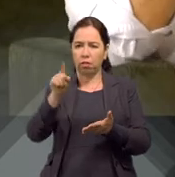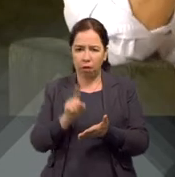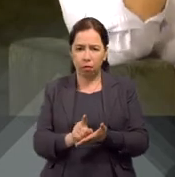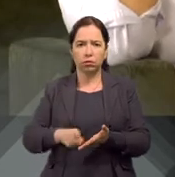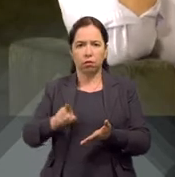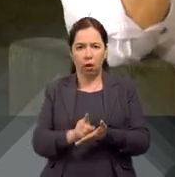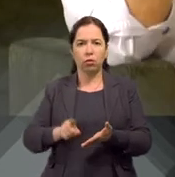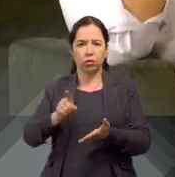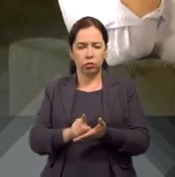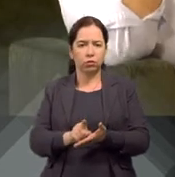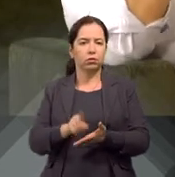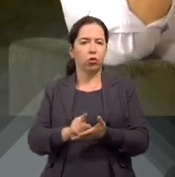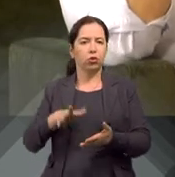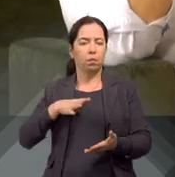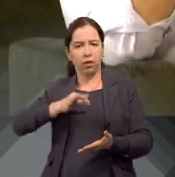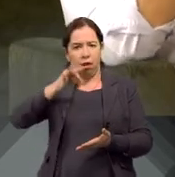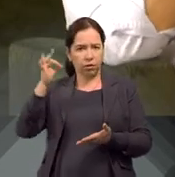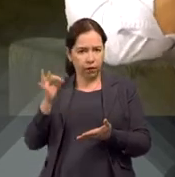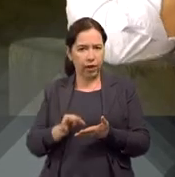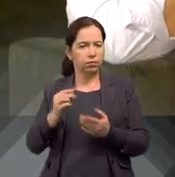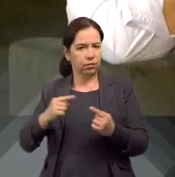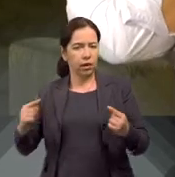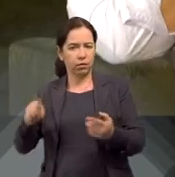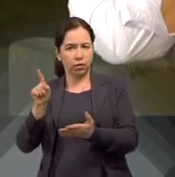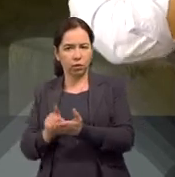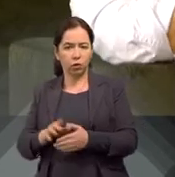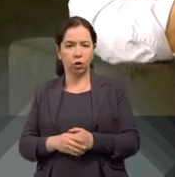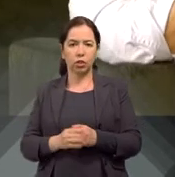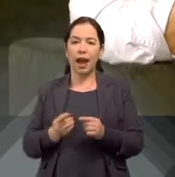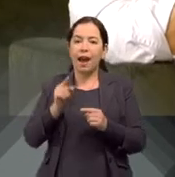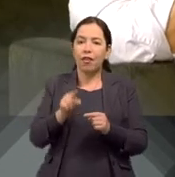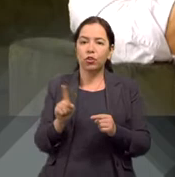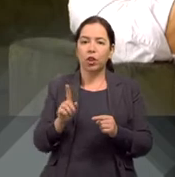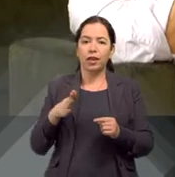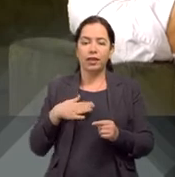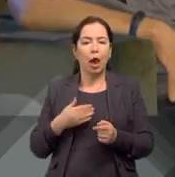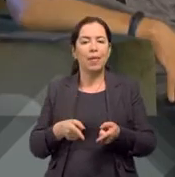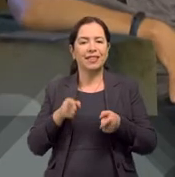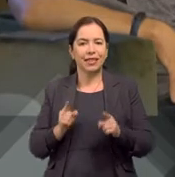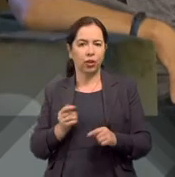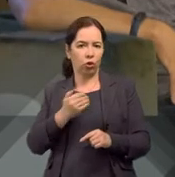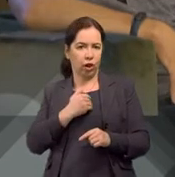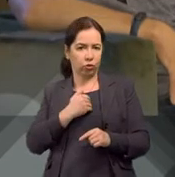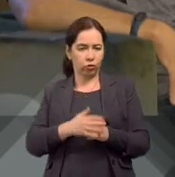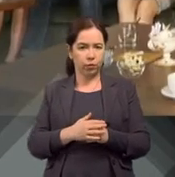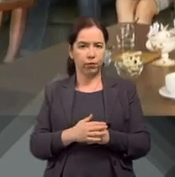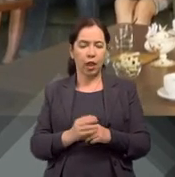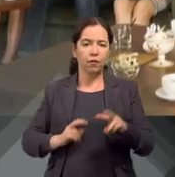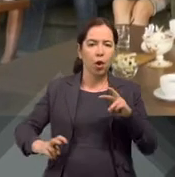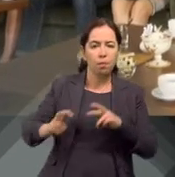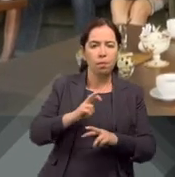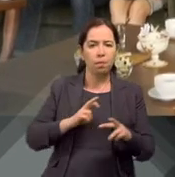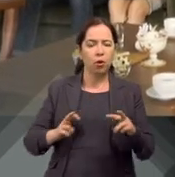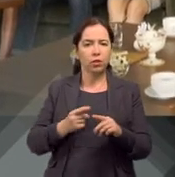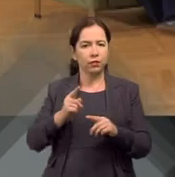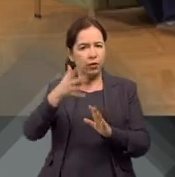ответственным, должен. А такое, что я хотел бы по-настоящему. В поиске этих формулировок у меня